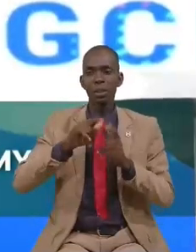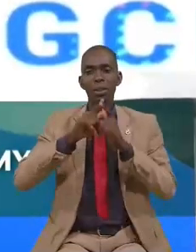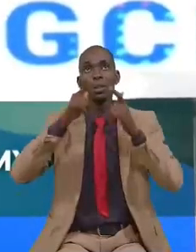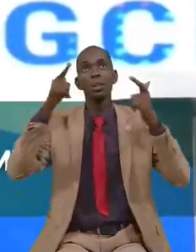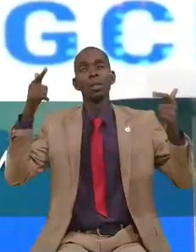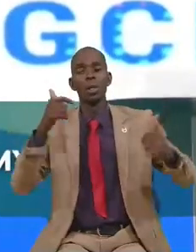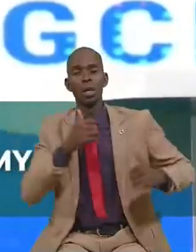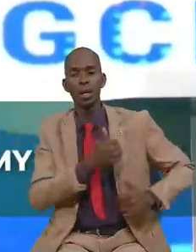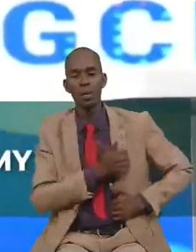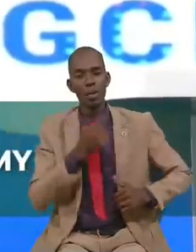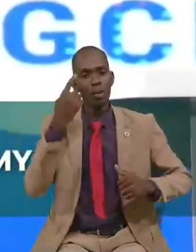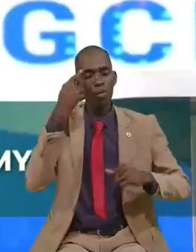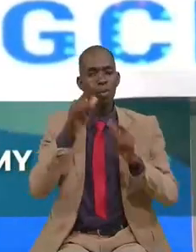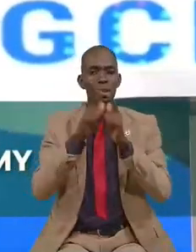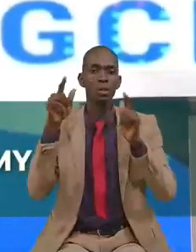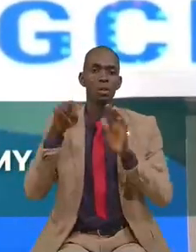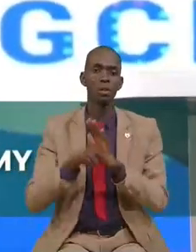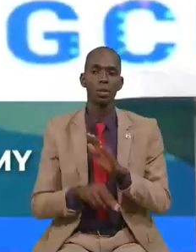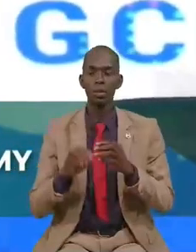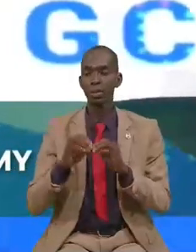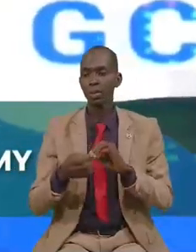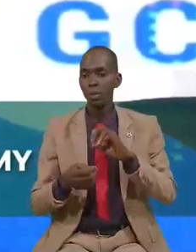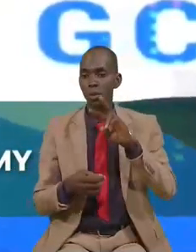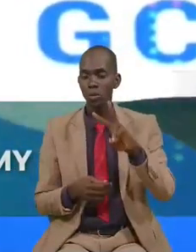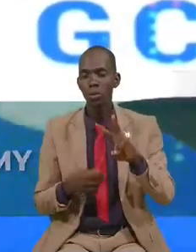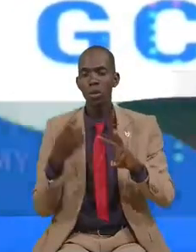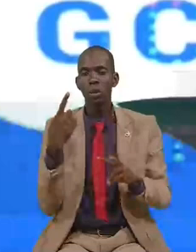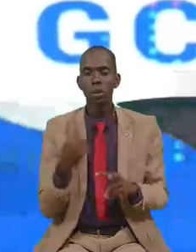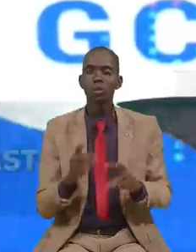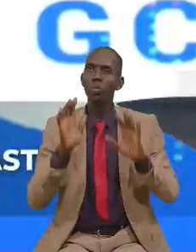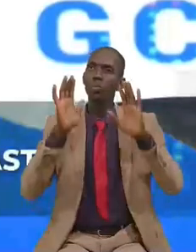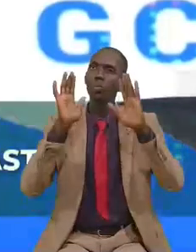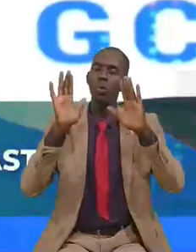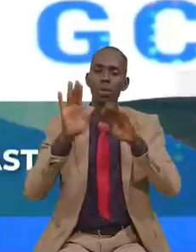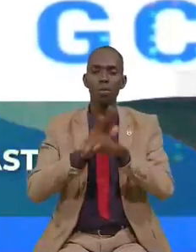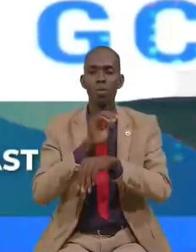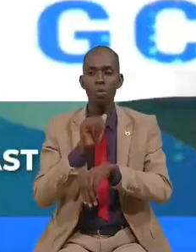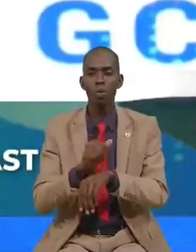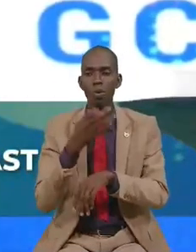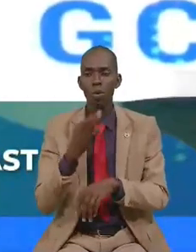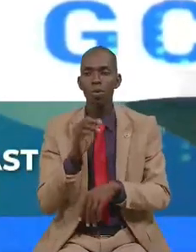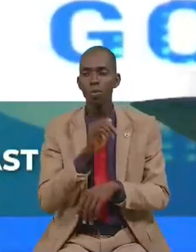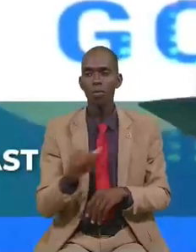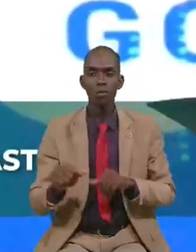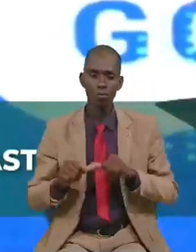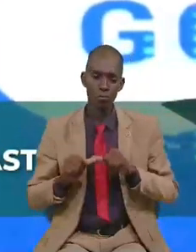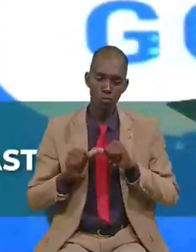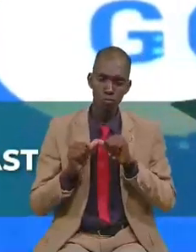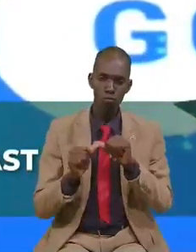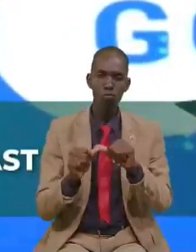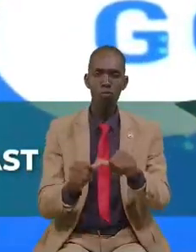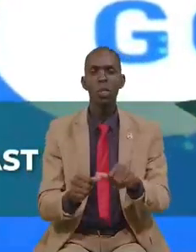exploits. Deuxième élément, les œuvres merveilleuses d'une armée inébranlable